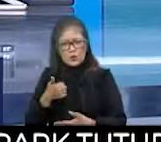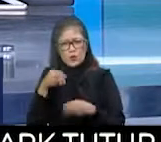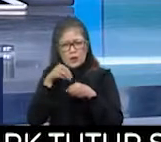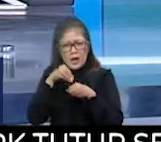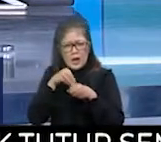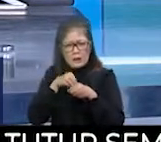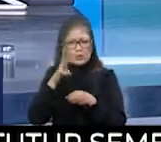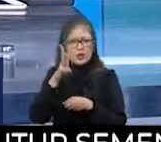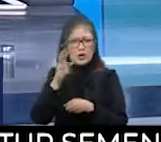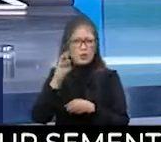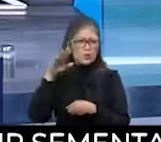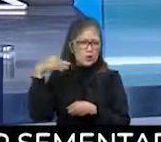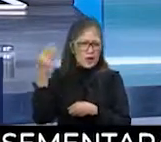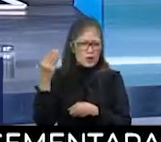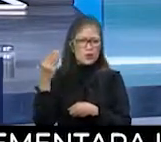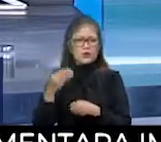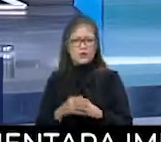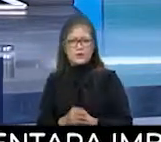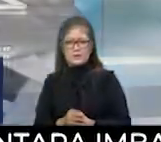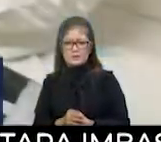tahun, berbuah manis.